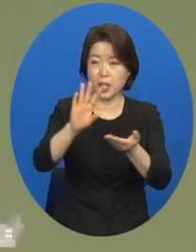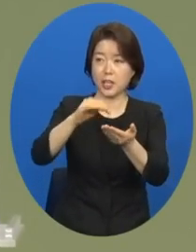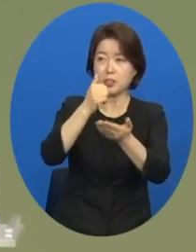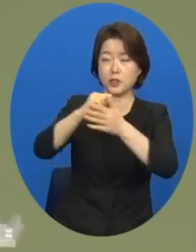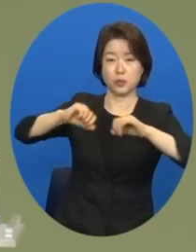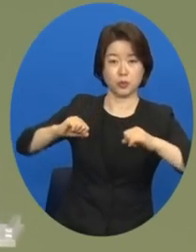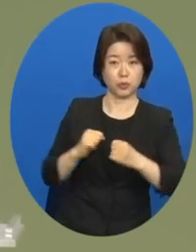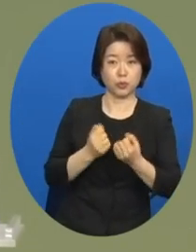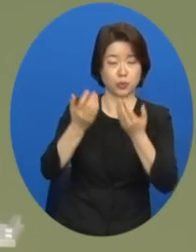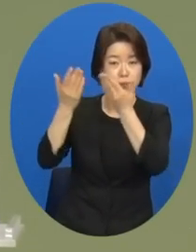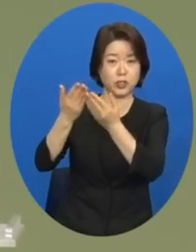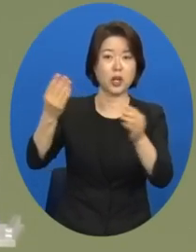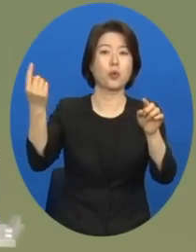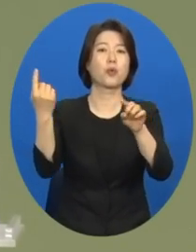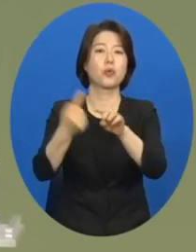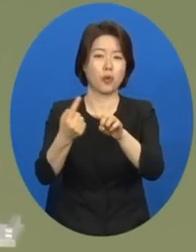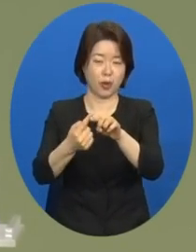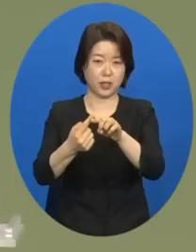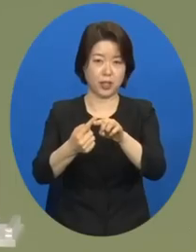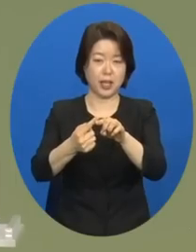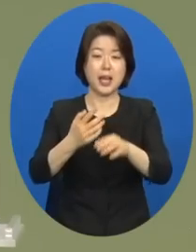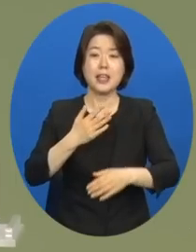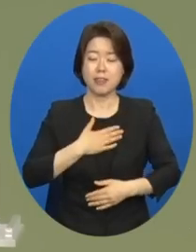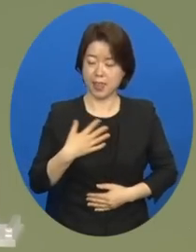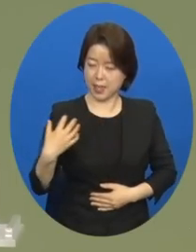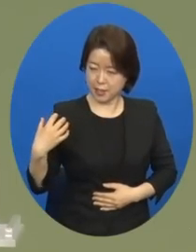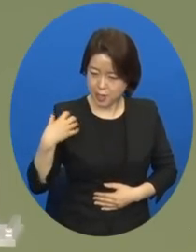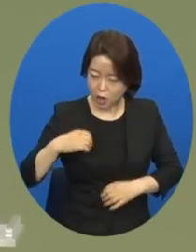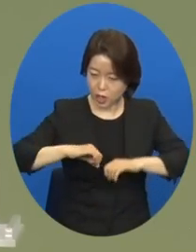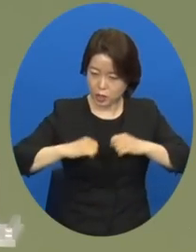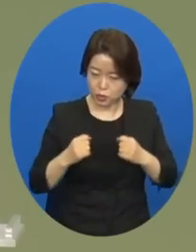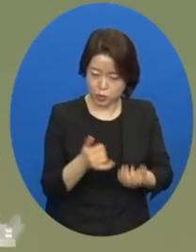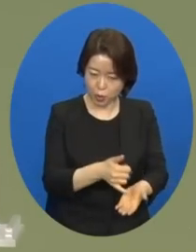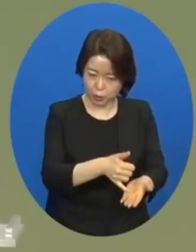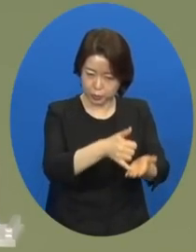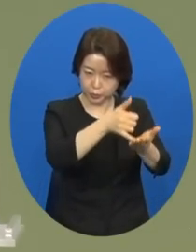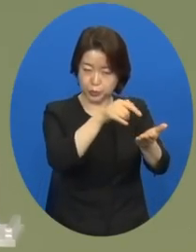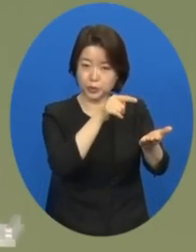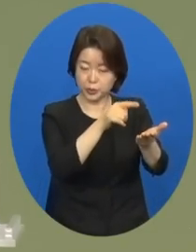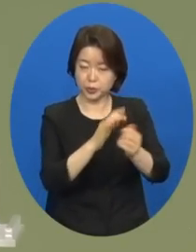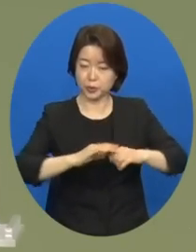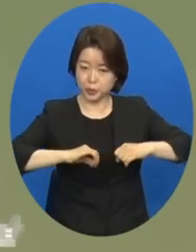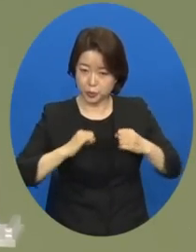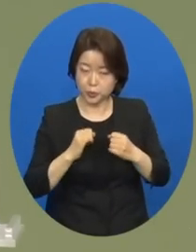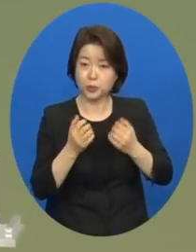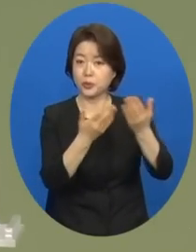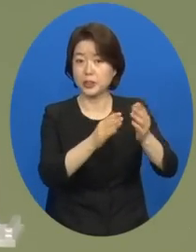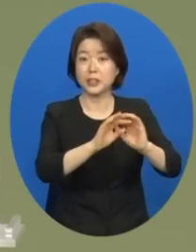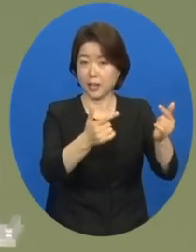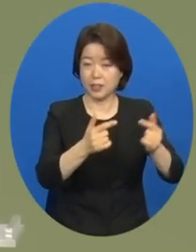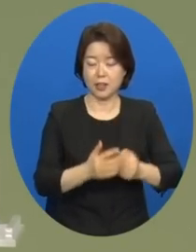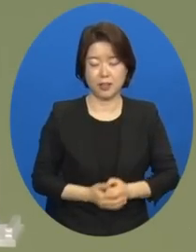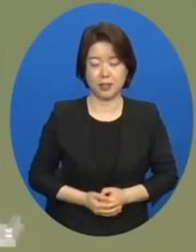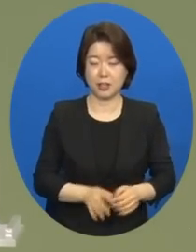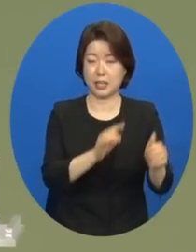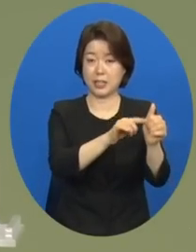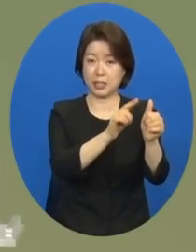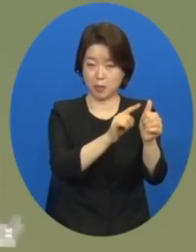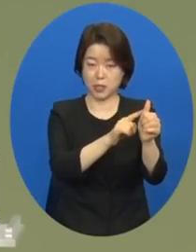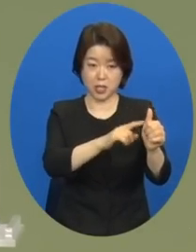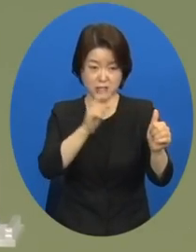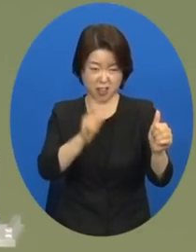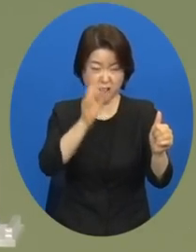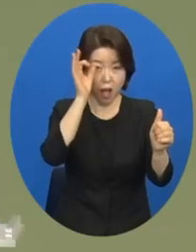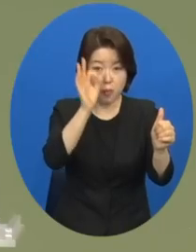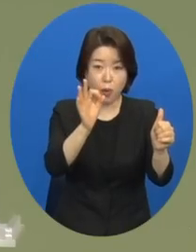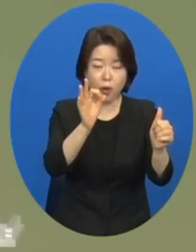때문에 그것이 역할에 순종하는 것이에요 인격의 순종하는 것이 이렇게 아닙니다 남자들이 강하게 보이지만